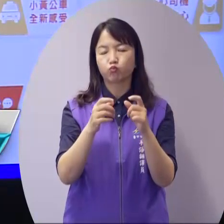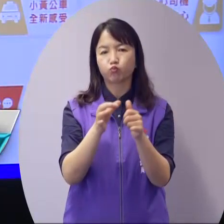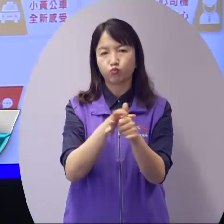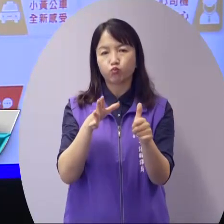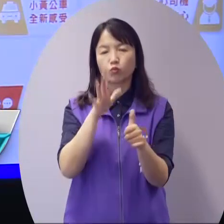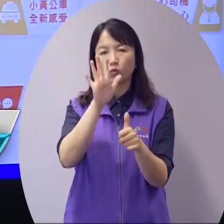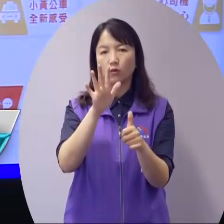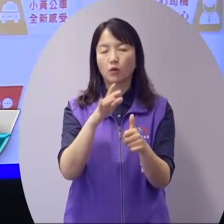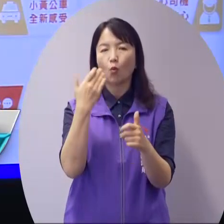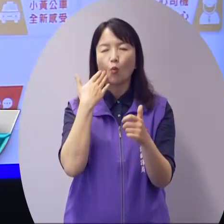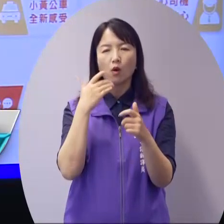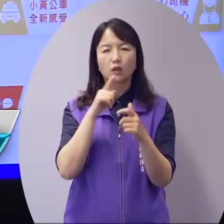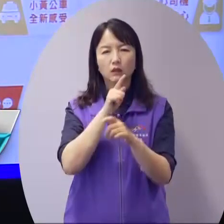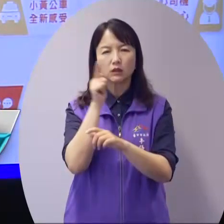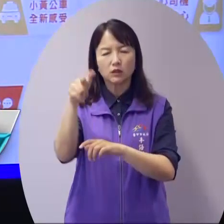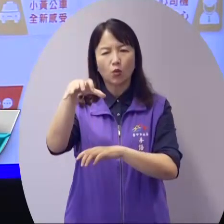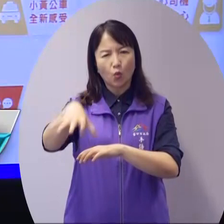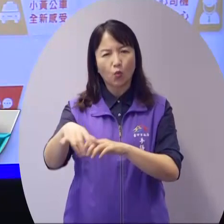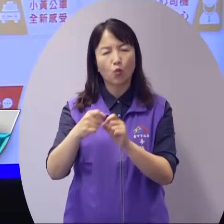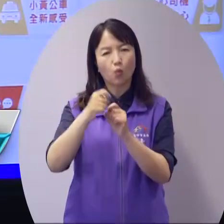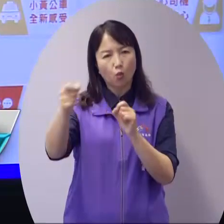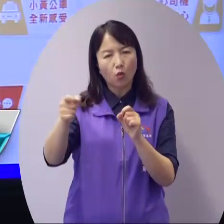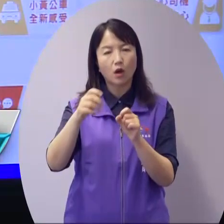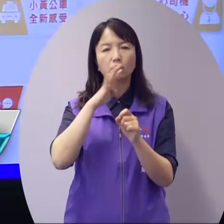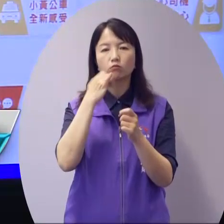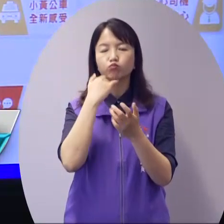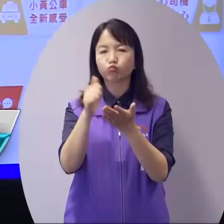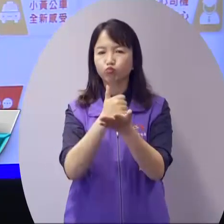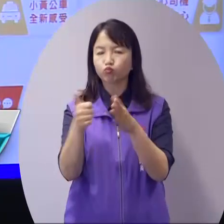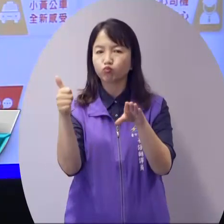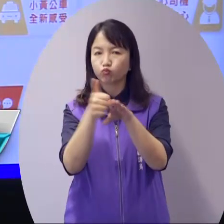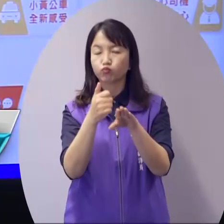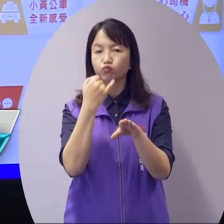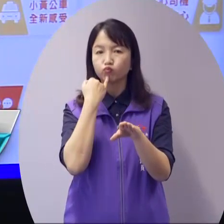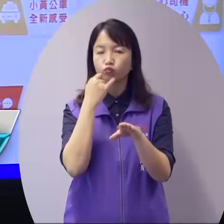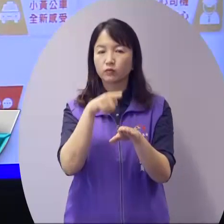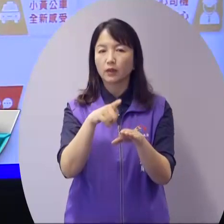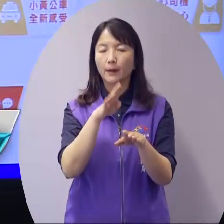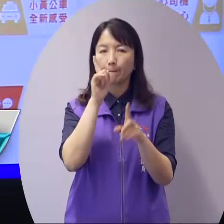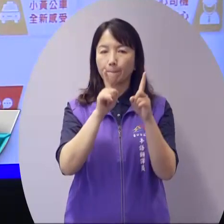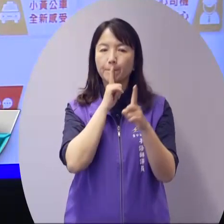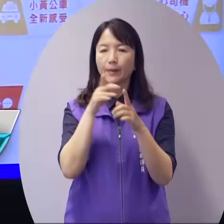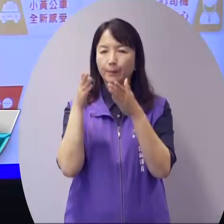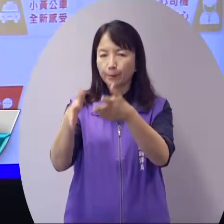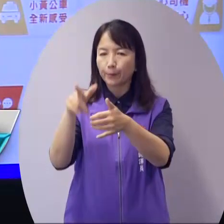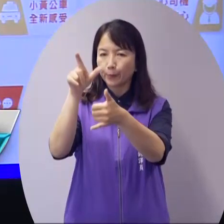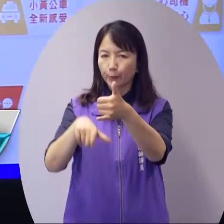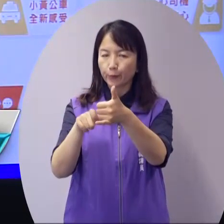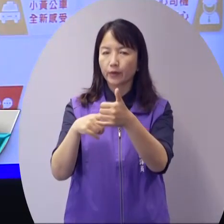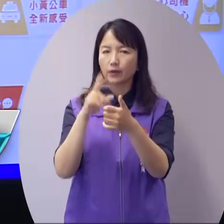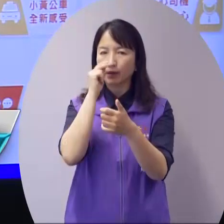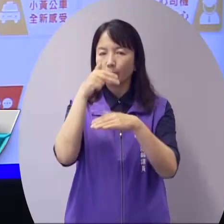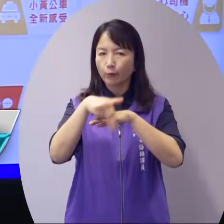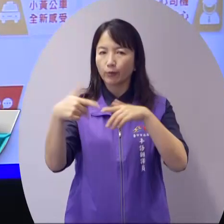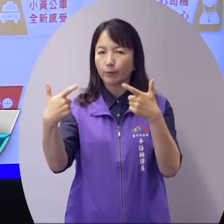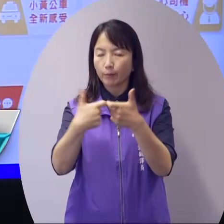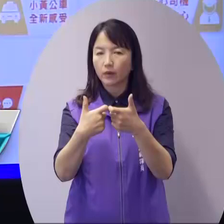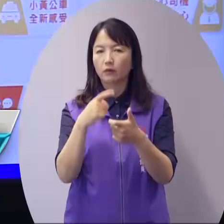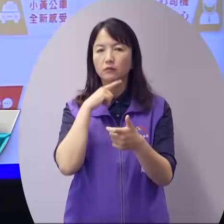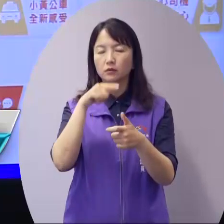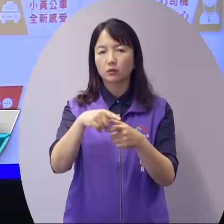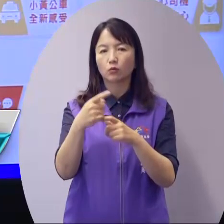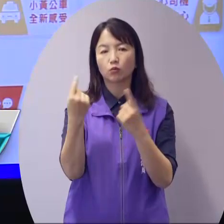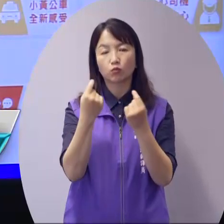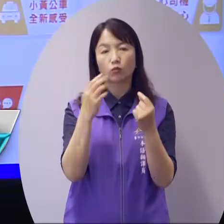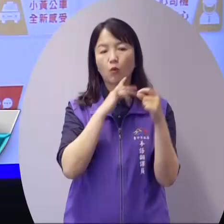这个偏远地区呢，不只是一个大众运输的服务，事实上它是一个比较客制化的运输服务。事实上在某些区